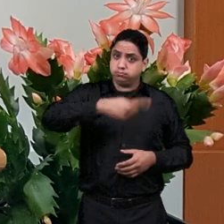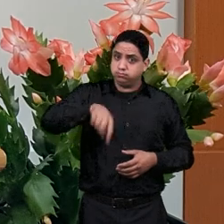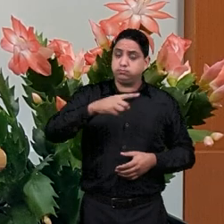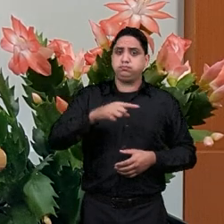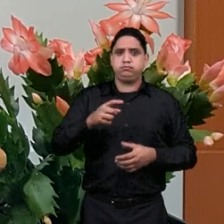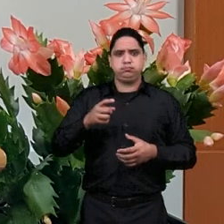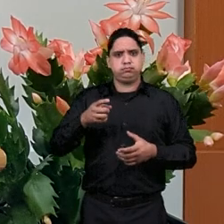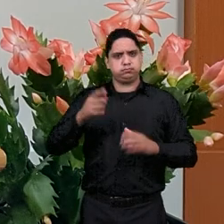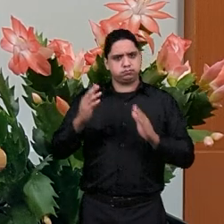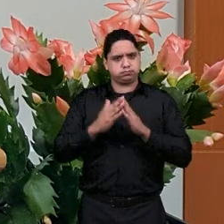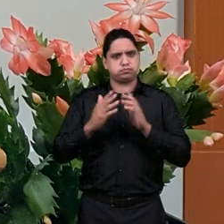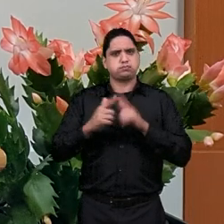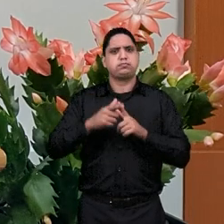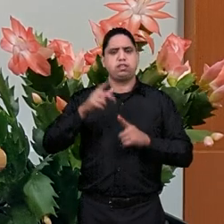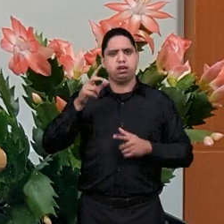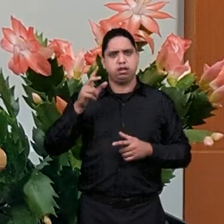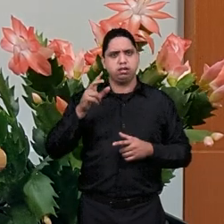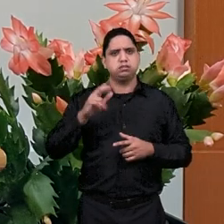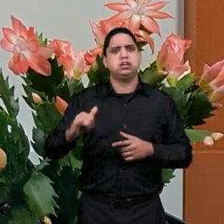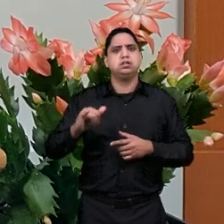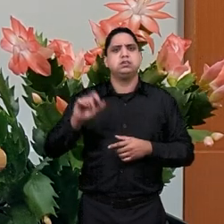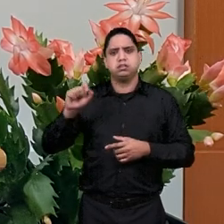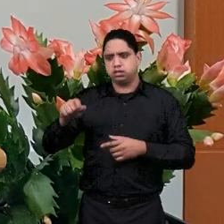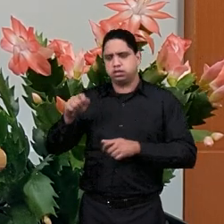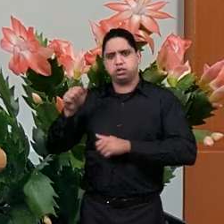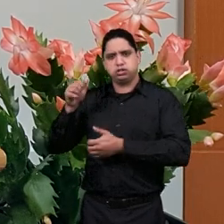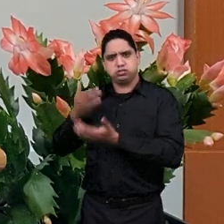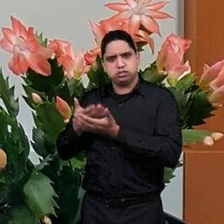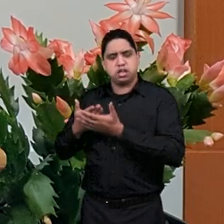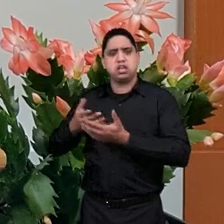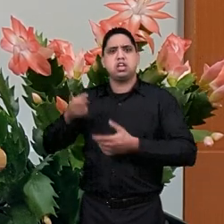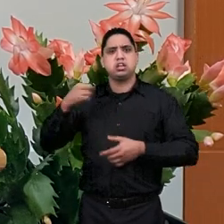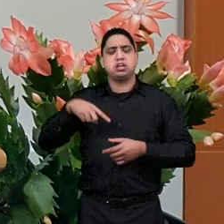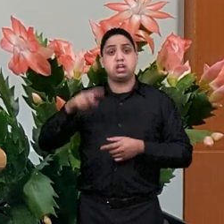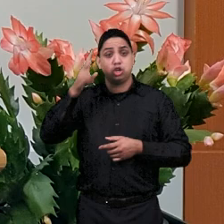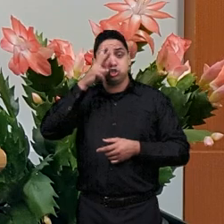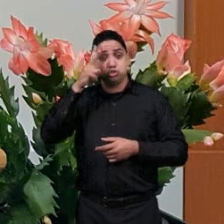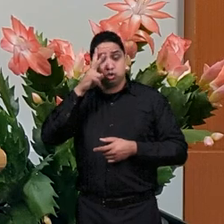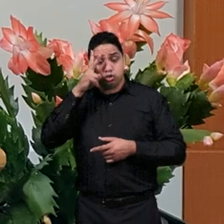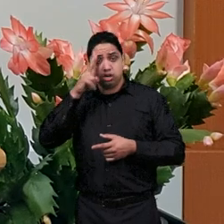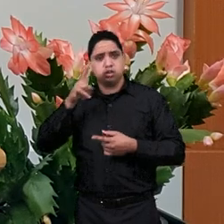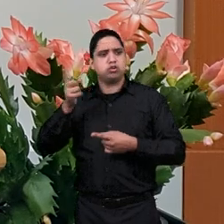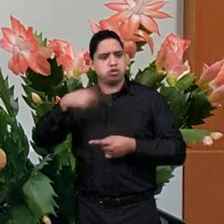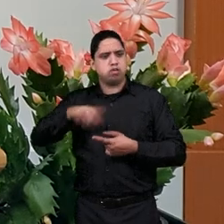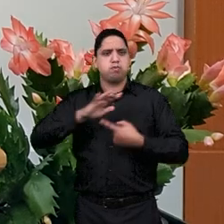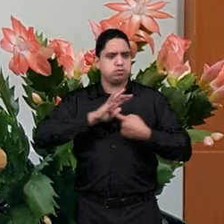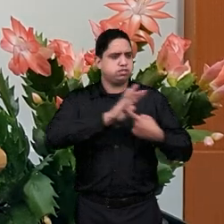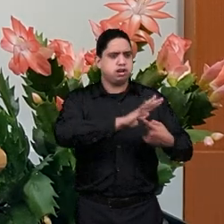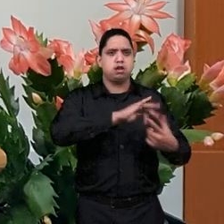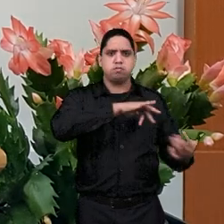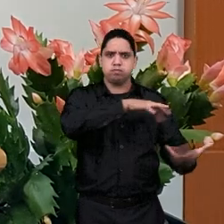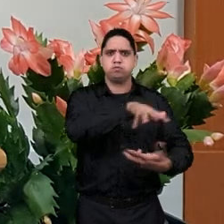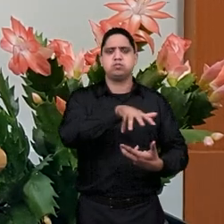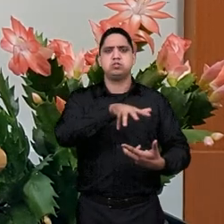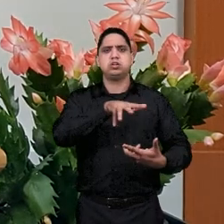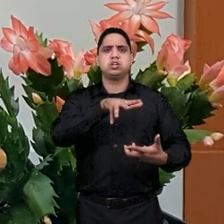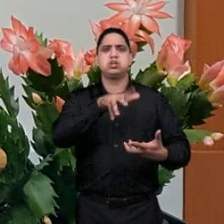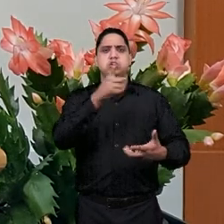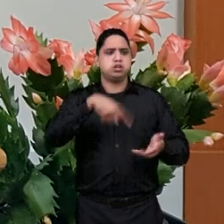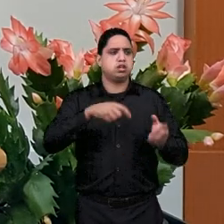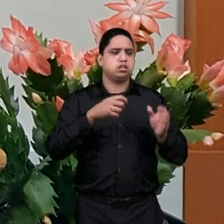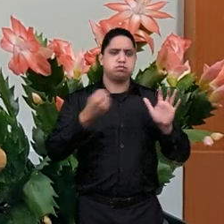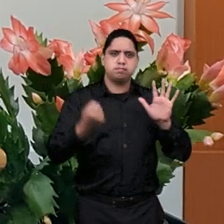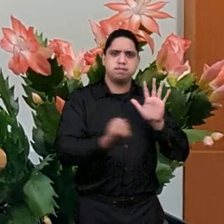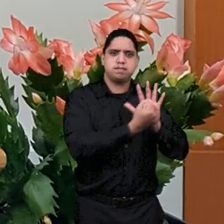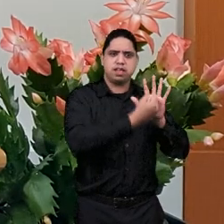une marque dans la vie d'un peuple, d'un monde qui a perdu